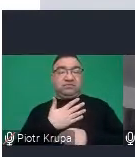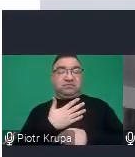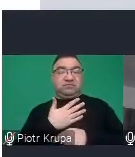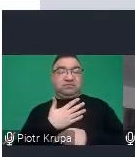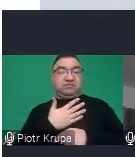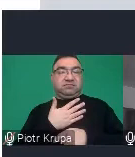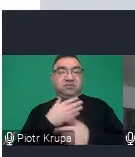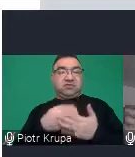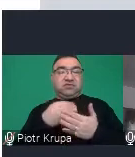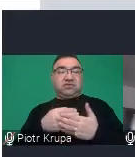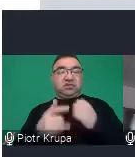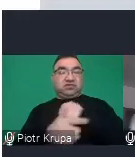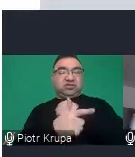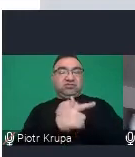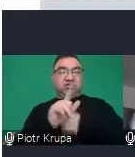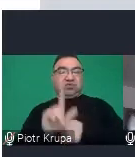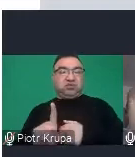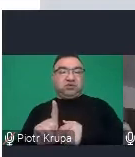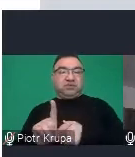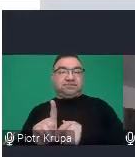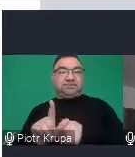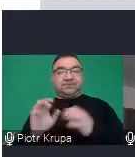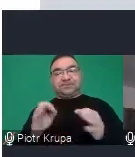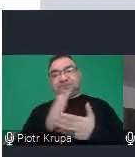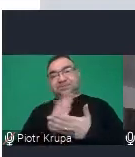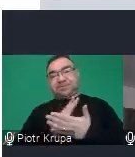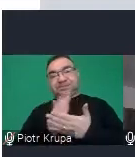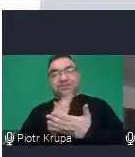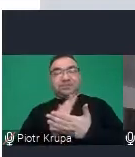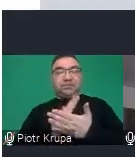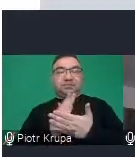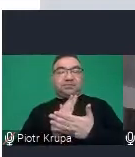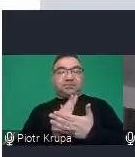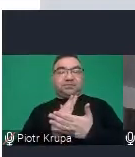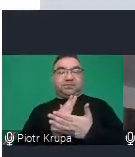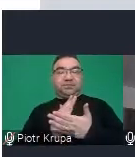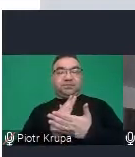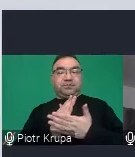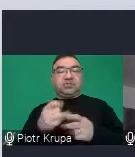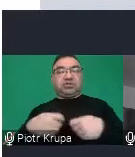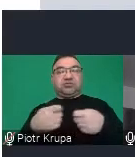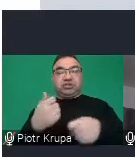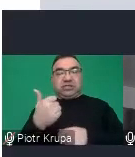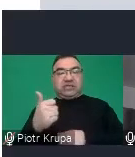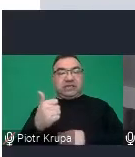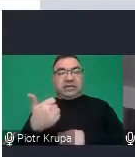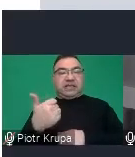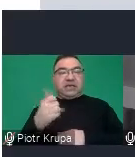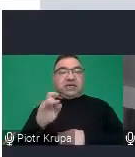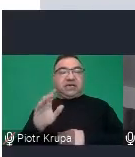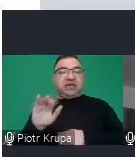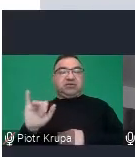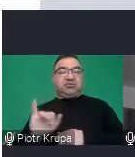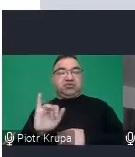oscylujemy wokół kwoty 70 zł obecnie średniej, jeżeli chodzi o sprzedaż jednego gigajoula.